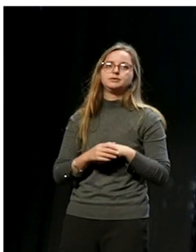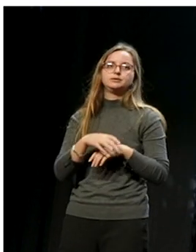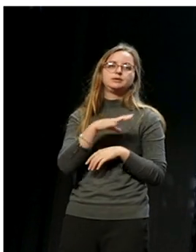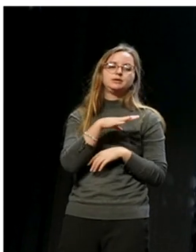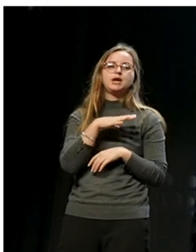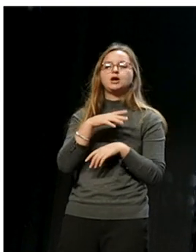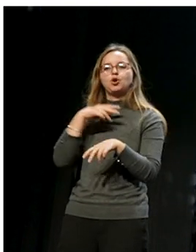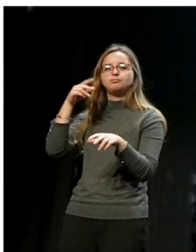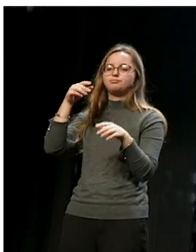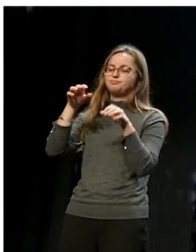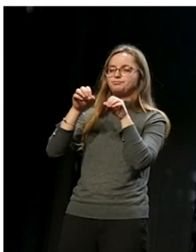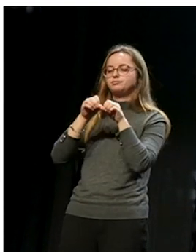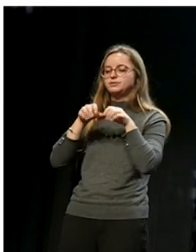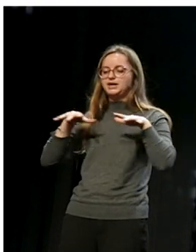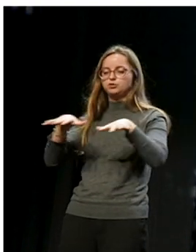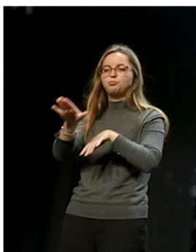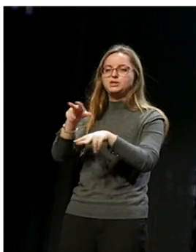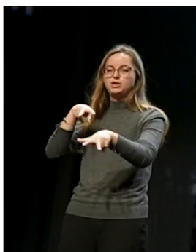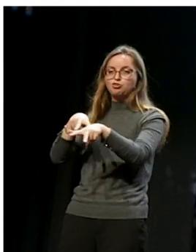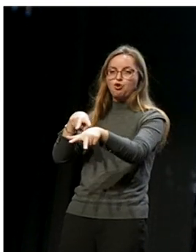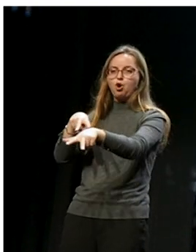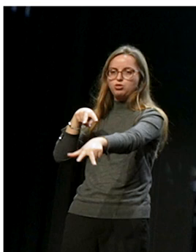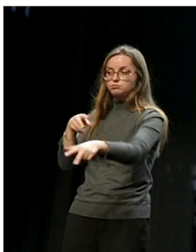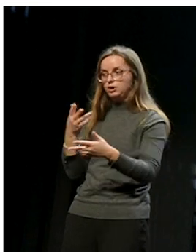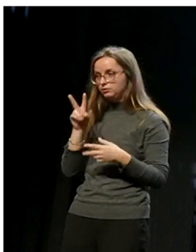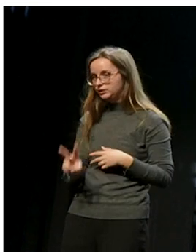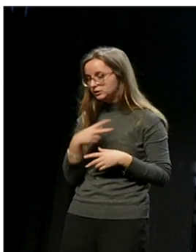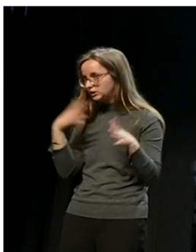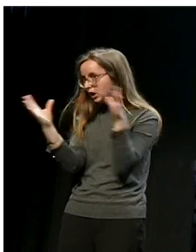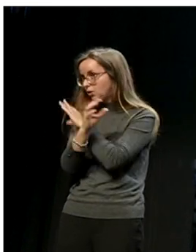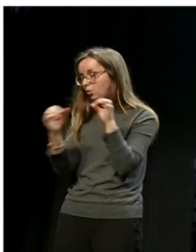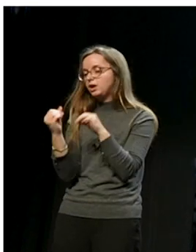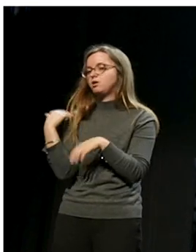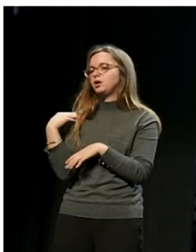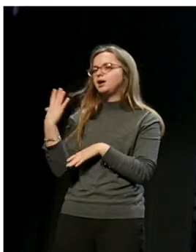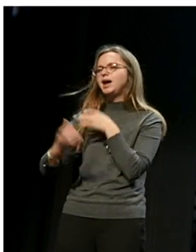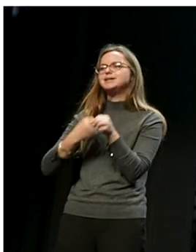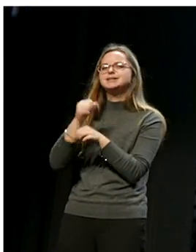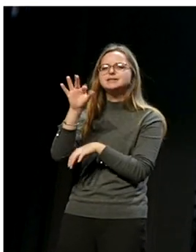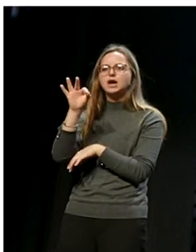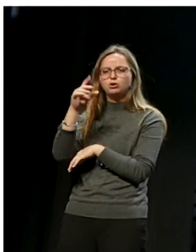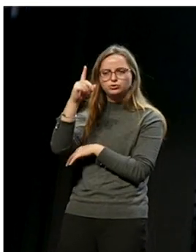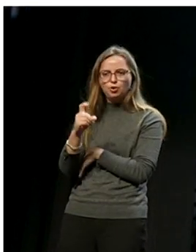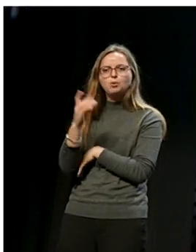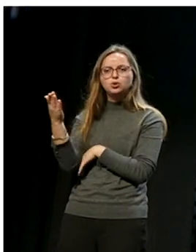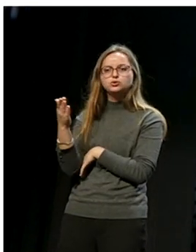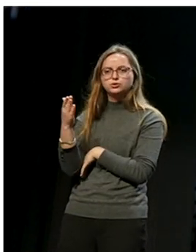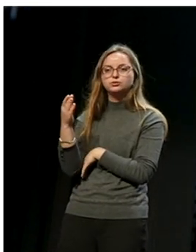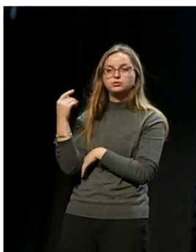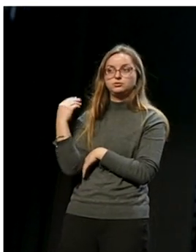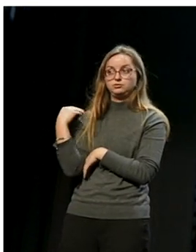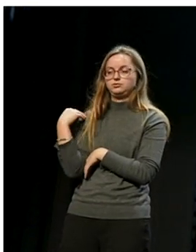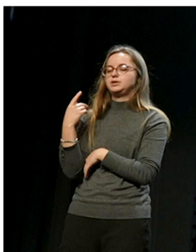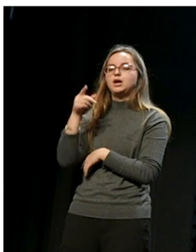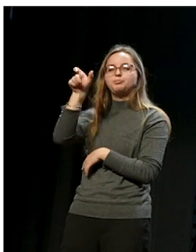systèmes de réseaux de neurones. Ça, c'est vraiment un truc assez incroyable. C'est dès 1950, Alan Turing, un des papas de l'informatique, qui a émis cette